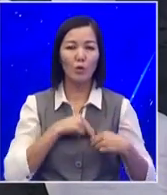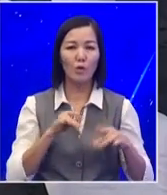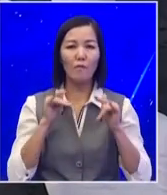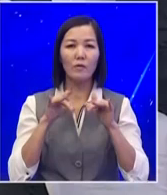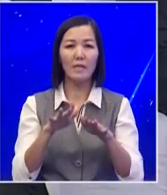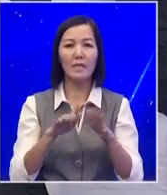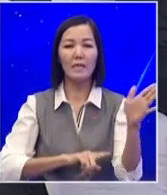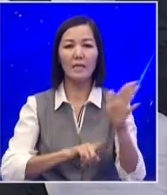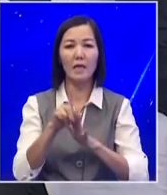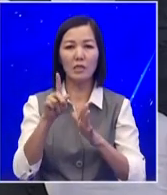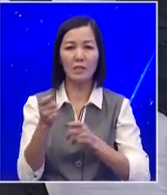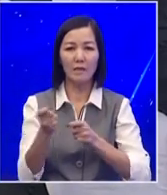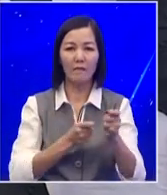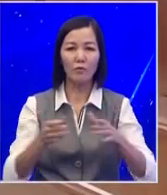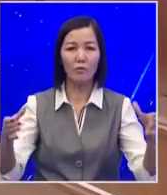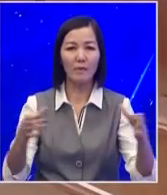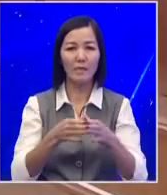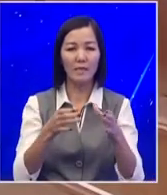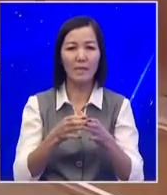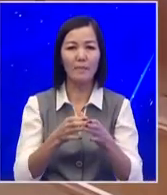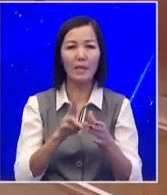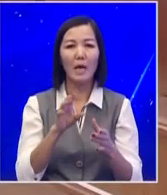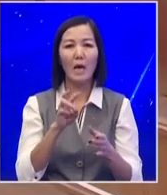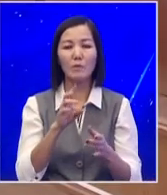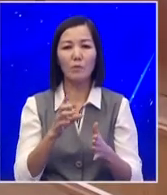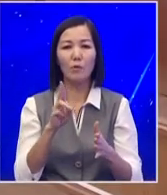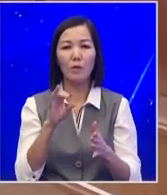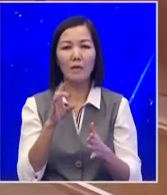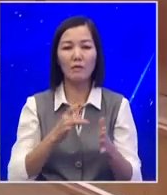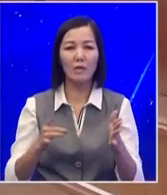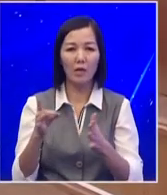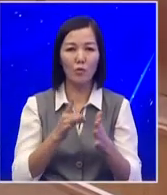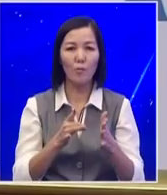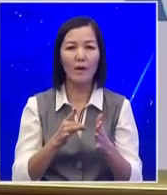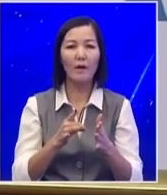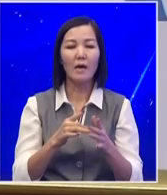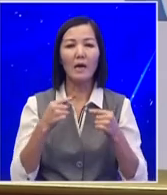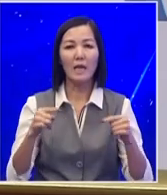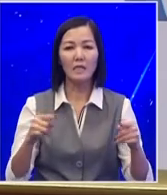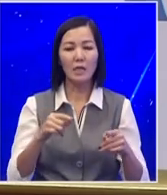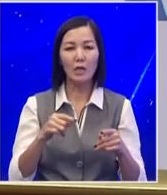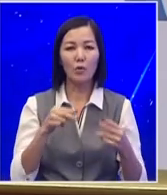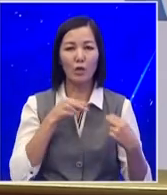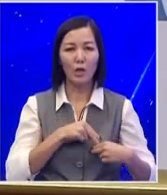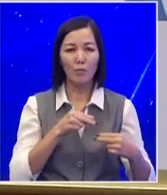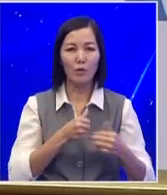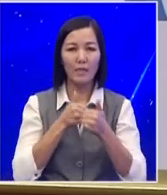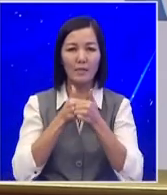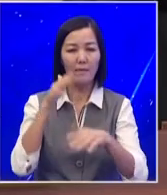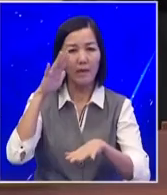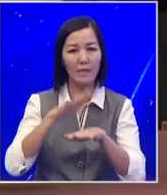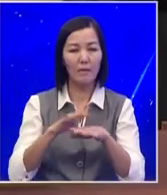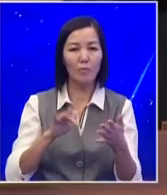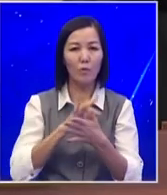Трудовую деятельность начал заведующим отделом комитета комсомола Кербулакского райкома. В разные годы работал заместителем акима